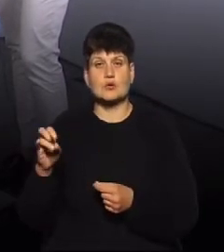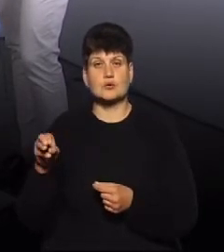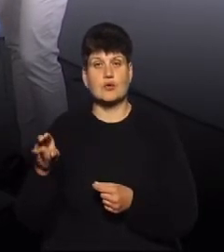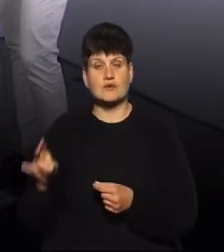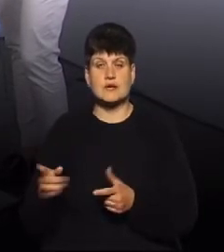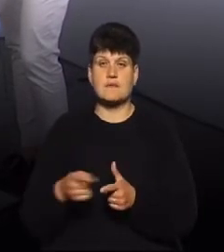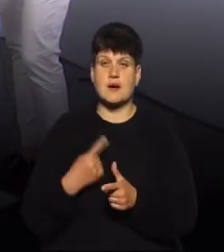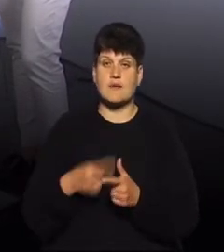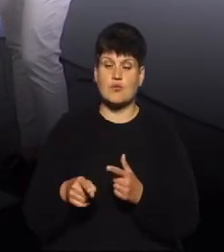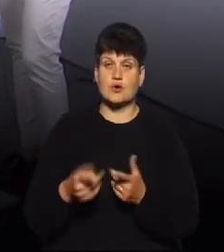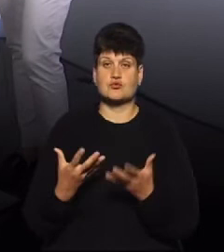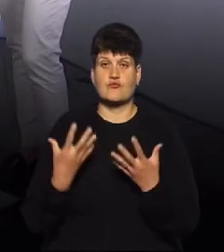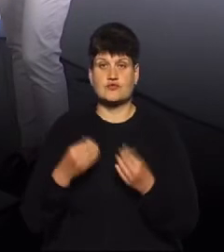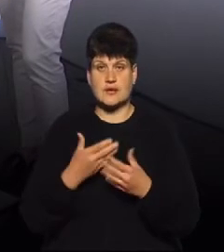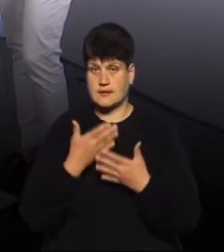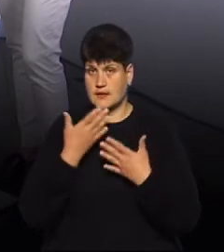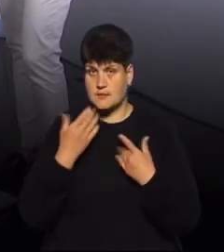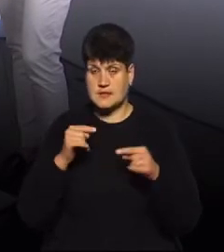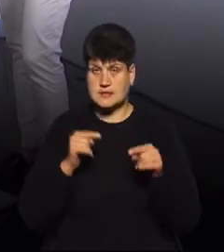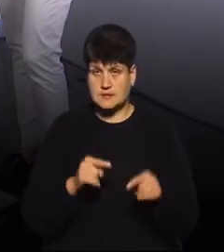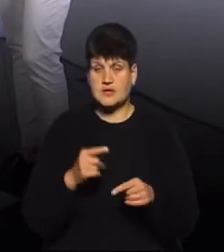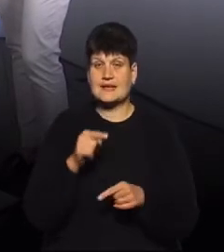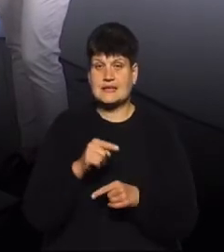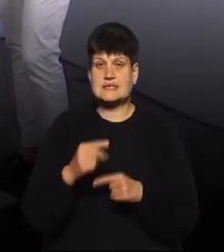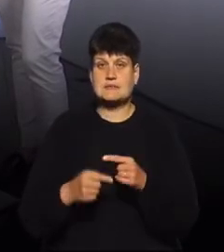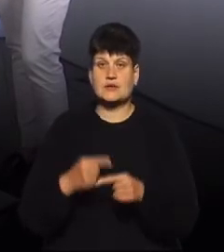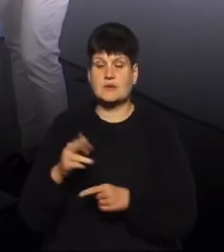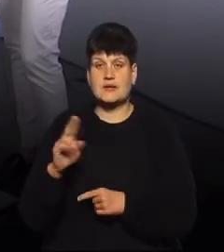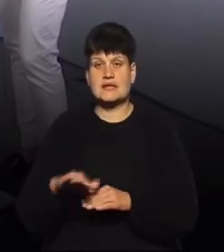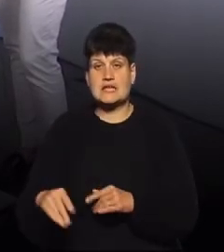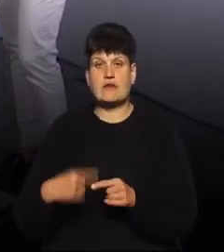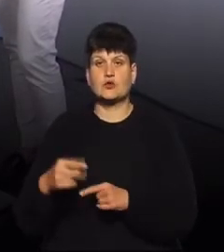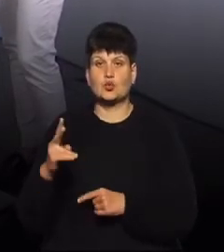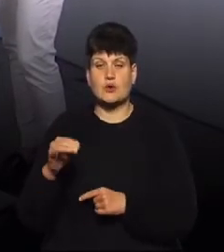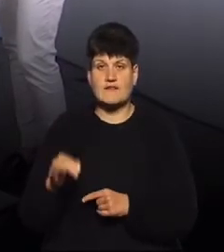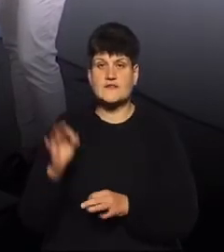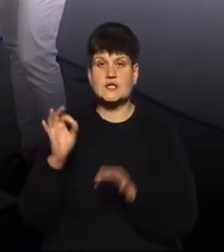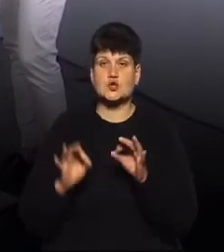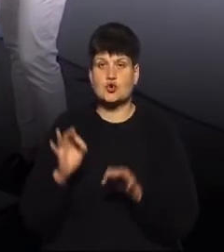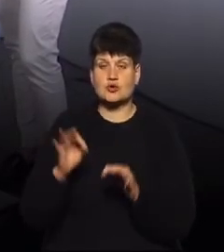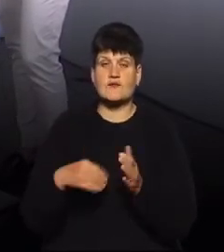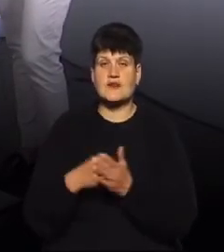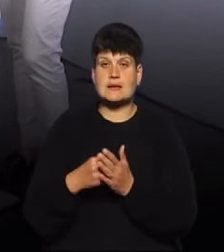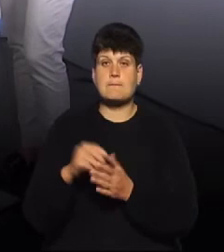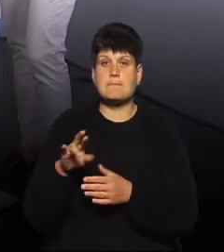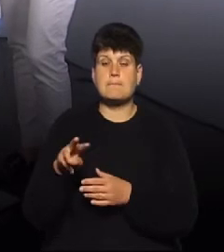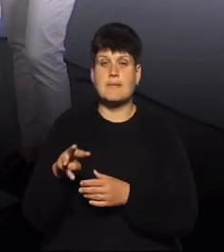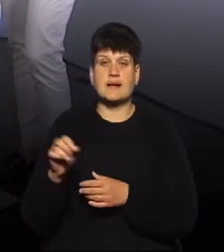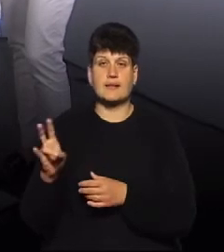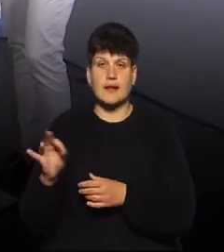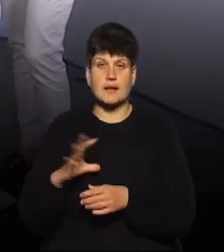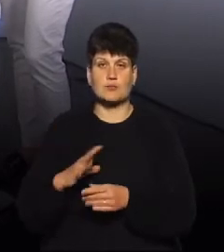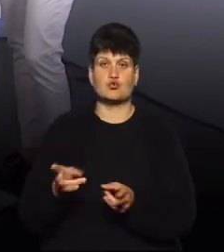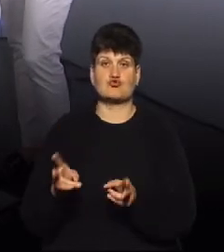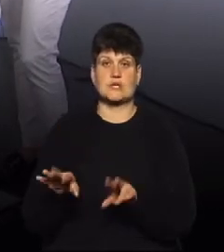на жаль, немає з нами, тоді їхнім спадкоємцям, дітям, внукам певний відсоток від вартості того майна, яке було залишене. Пане Олександре, ну, я